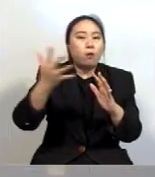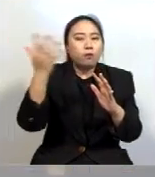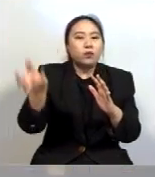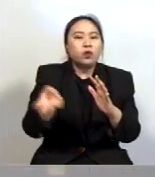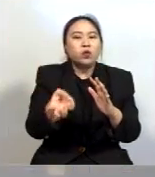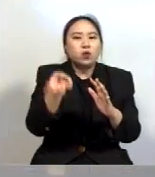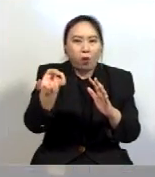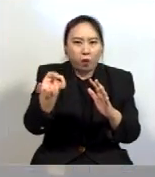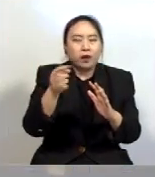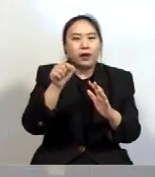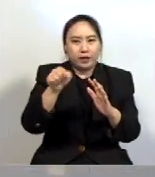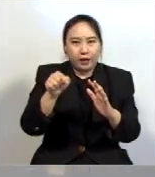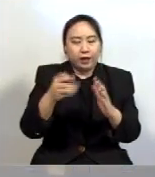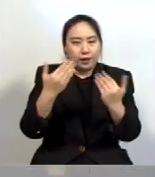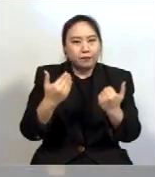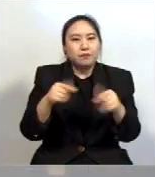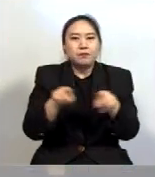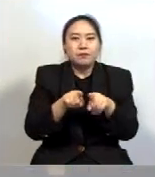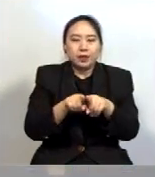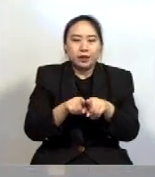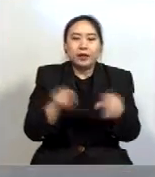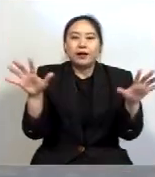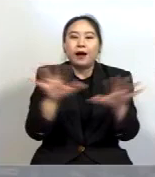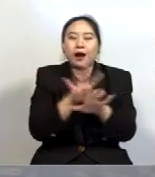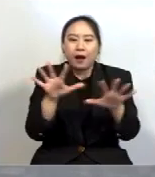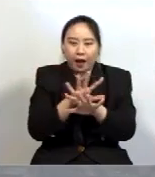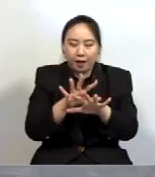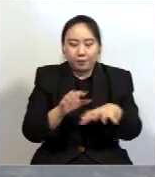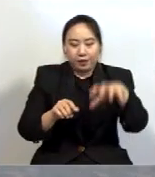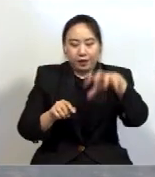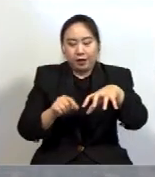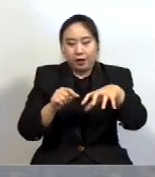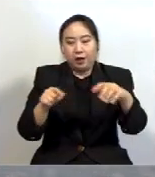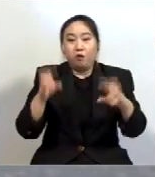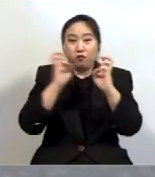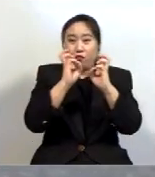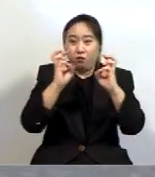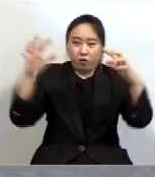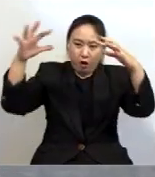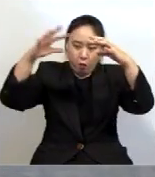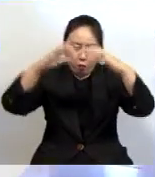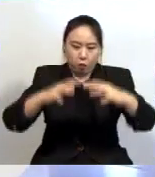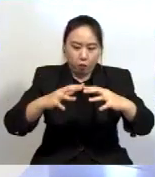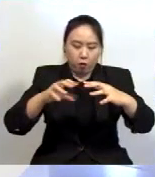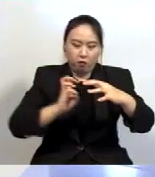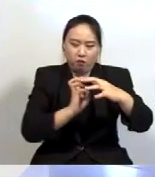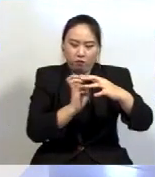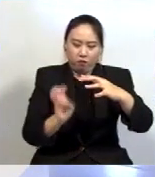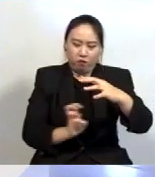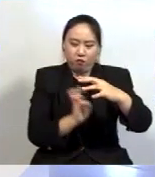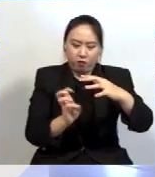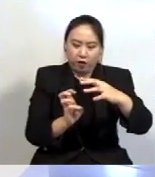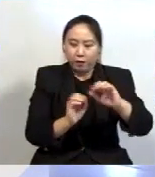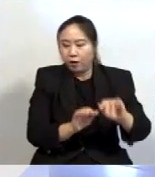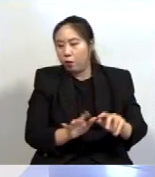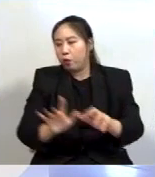ากฏการณ์ที่หลายคนพูดได้เข้าใจง่ายๆฝาชีล่ะครับคลุมอยู่อย่างเงี้ยแหละฝุ่น PM 2.5 ไม่ไปไหนก็เลยภาพเป็นอย่างที่เห็น